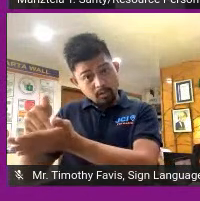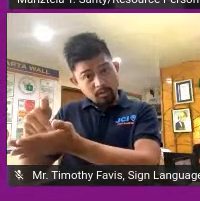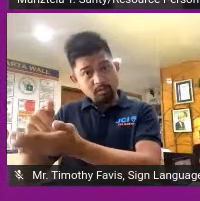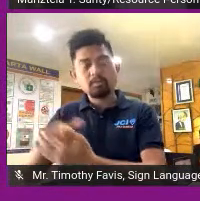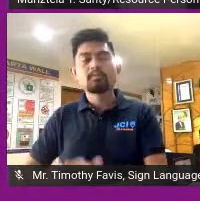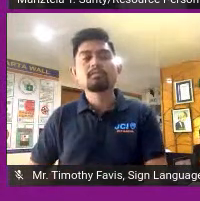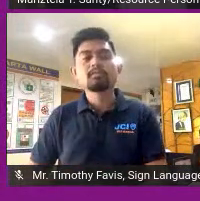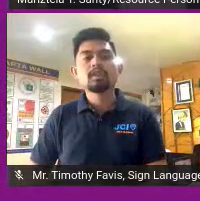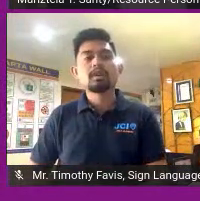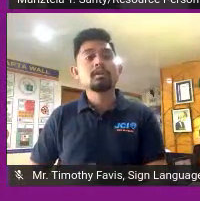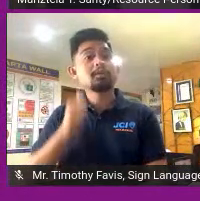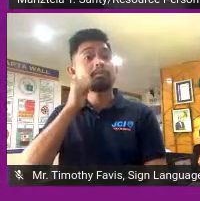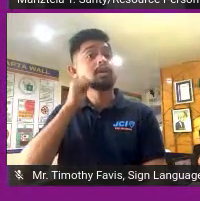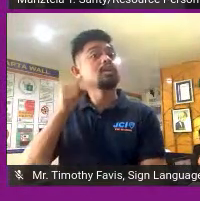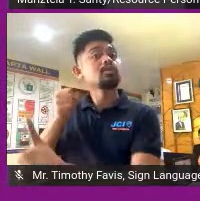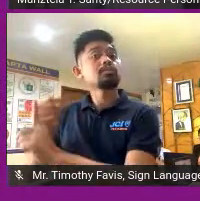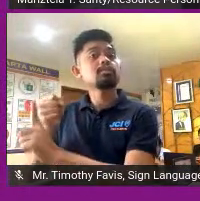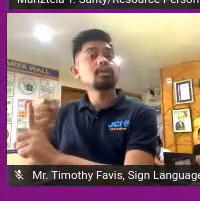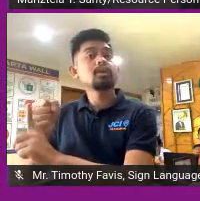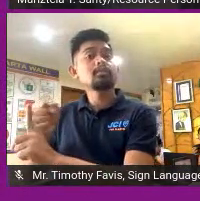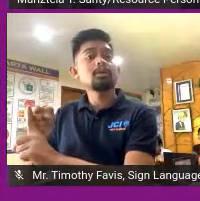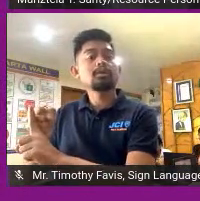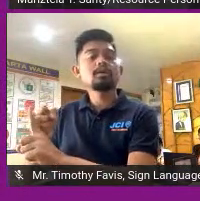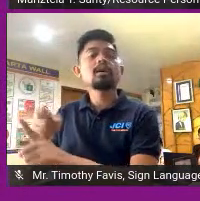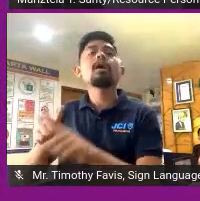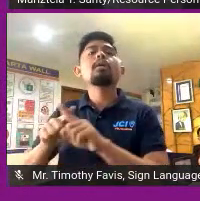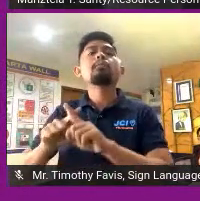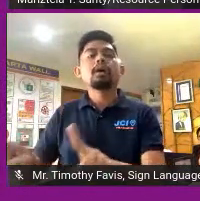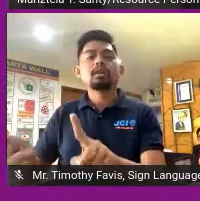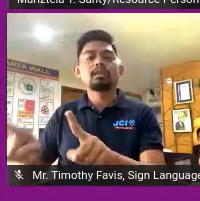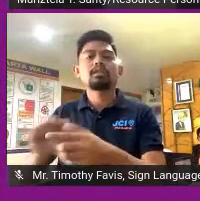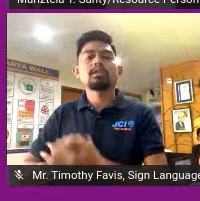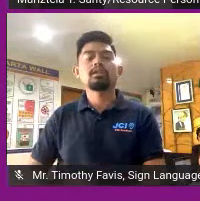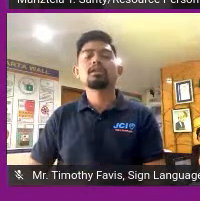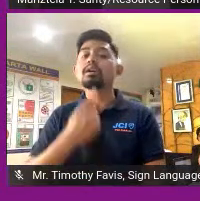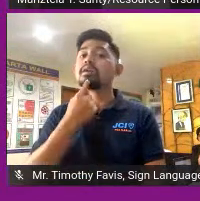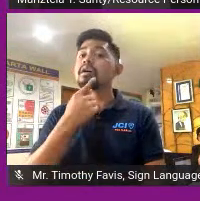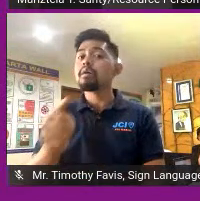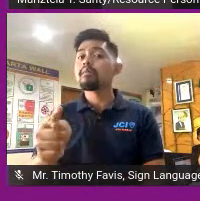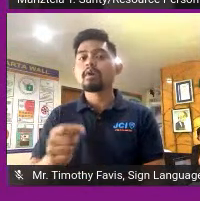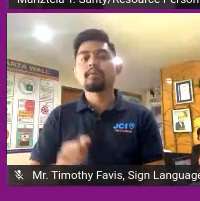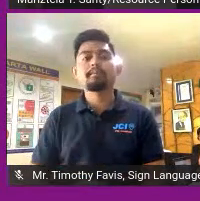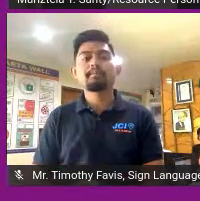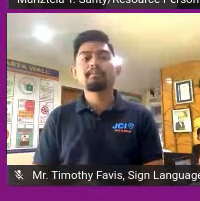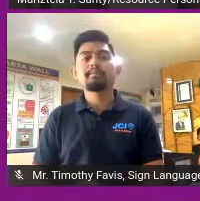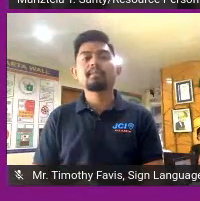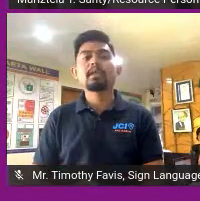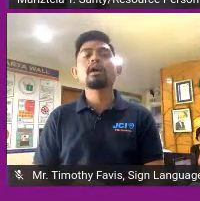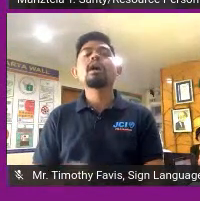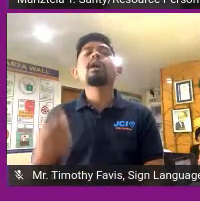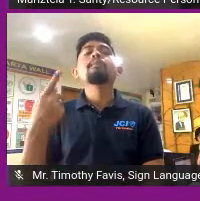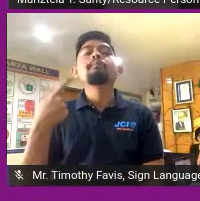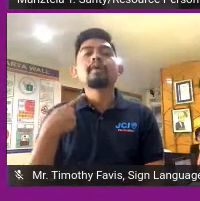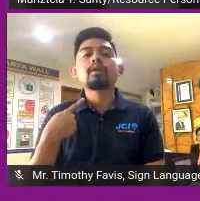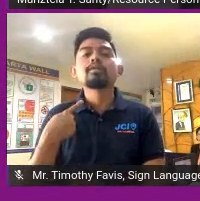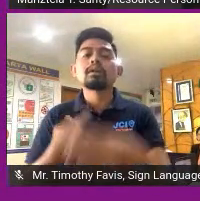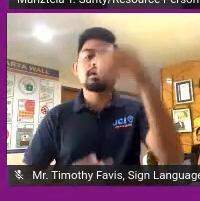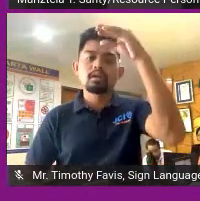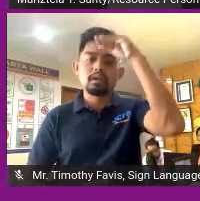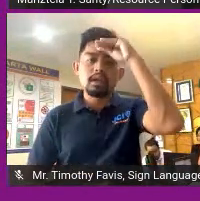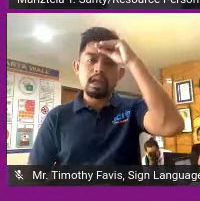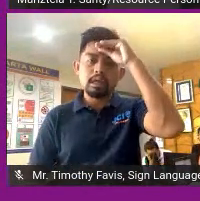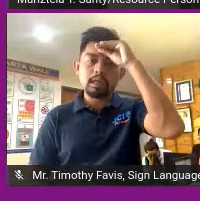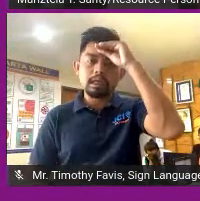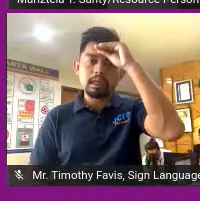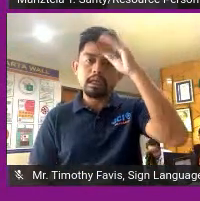lang ang binubugbog. But surveys says na may mga lalaki naman palang